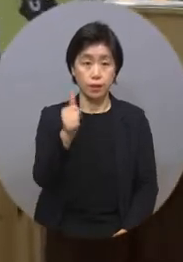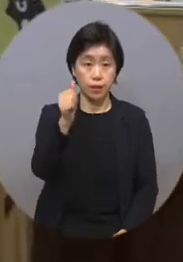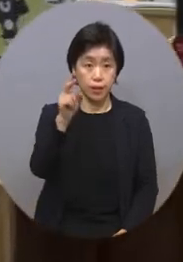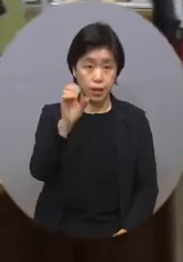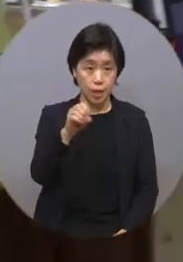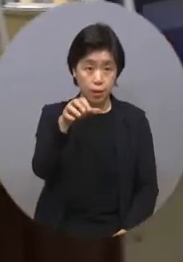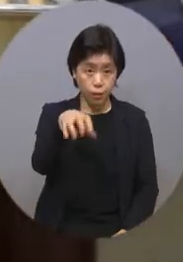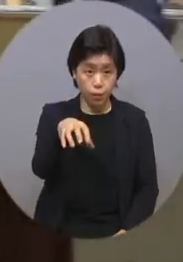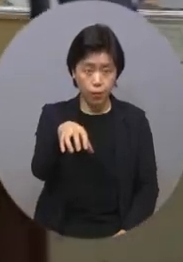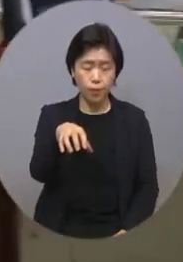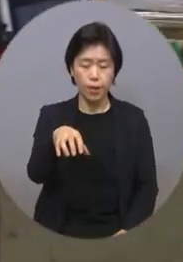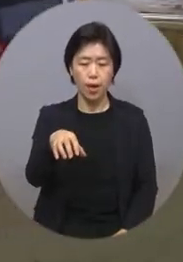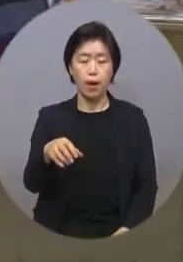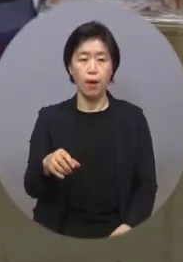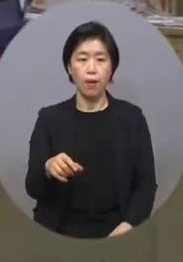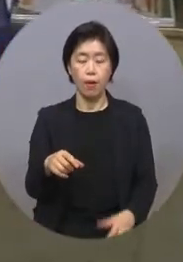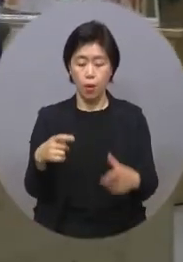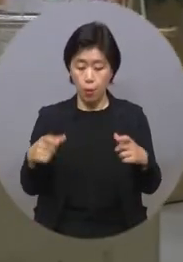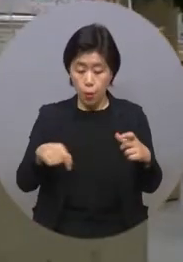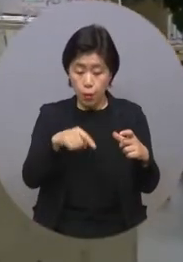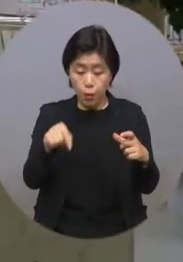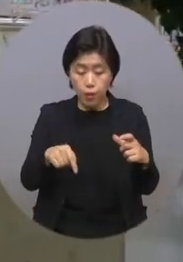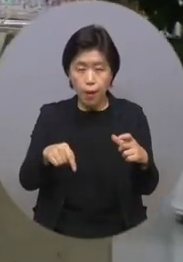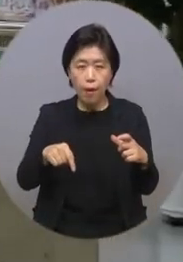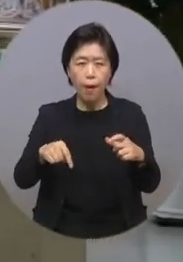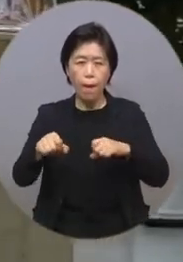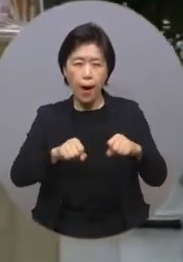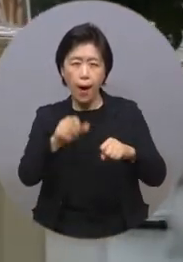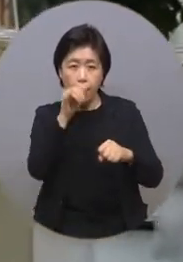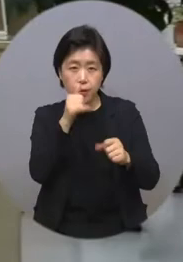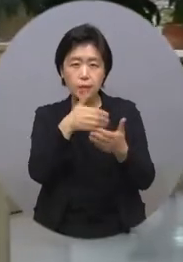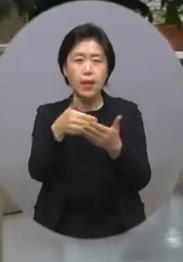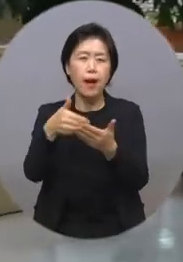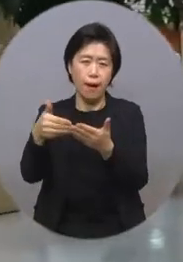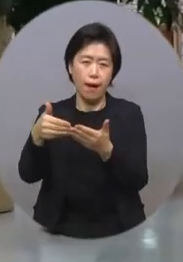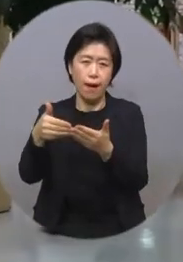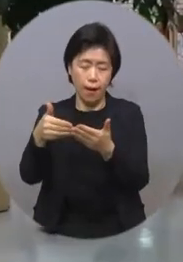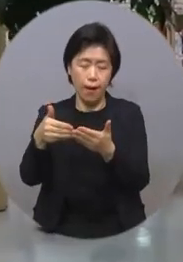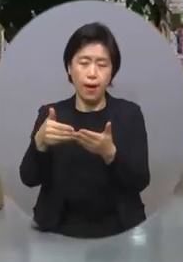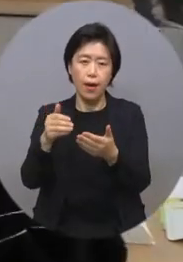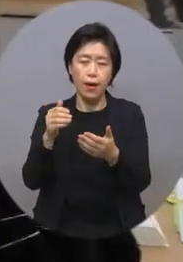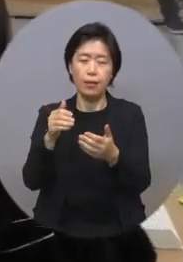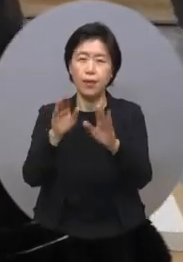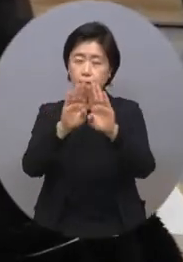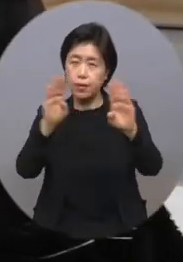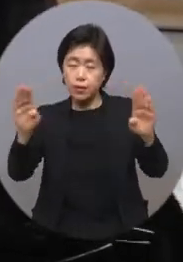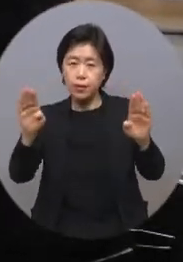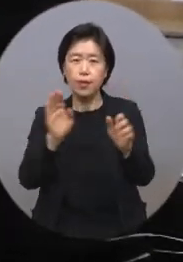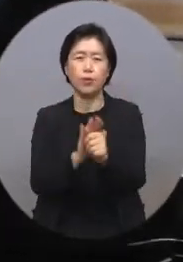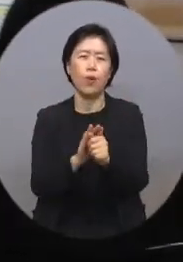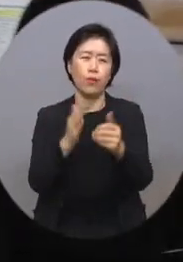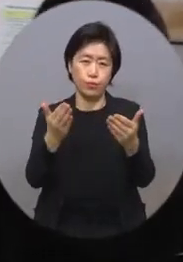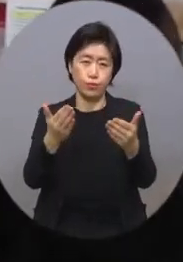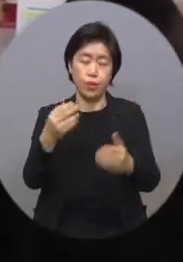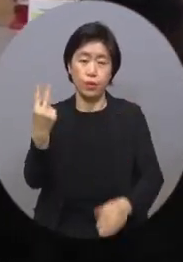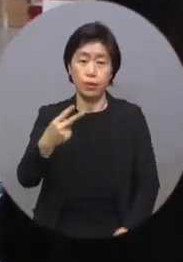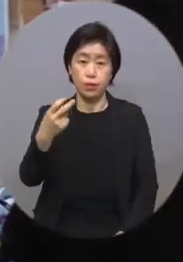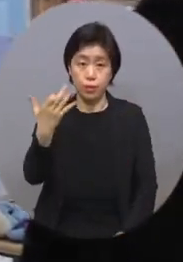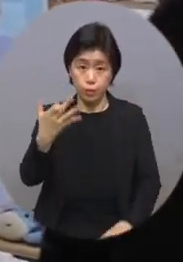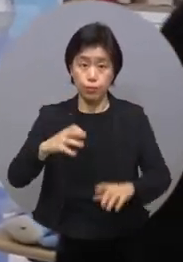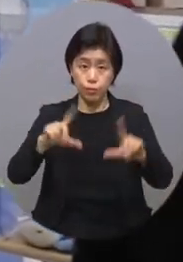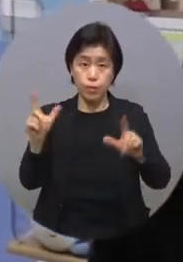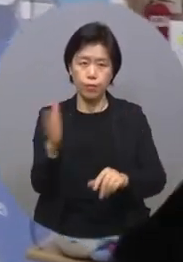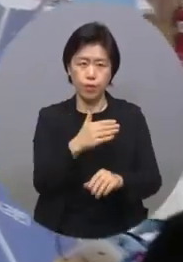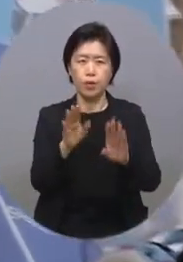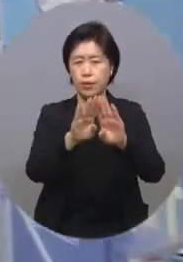활동하는 새로운 작가들을 발굴하기 위해 지역 작가들의 다양한 분야의 작품을 지난 2019년 부터 전시에